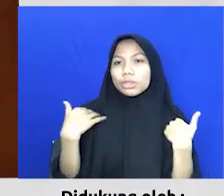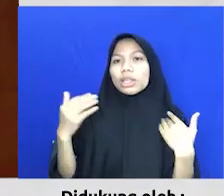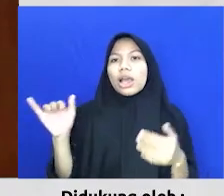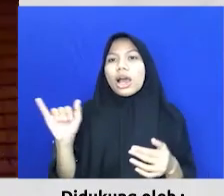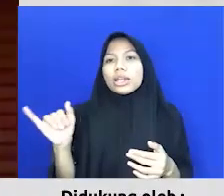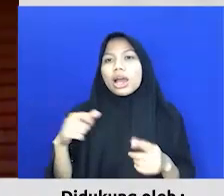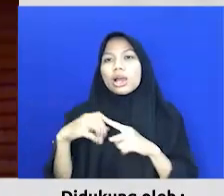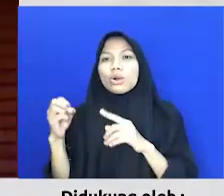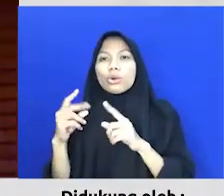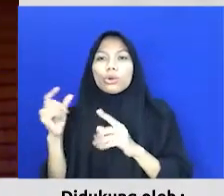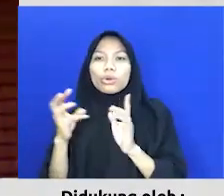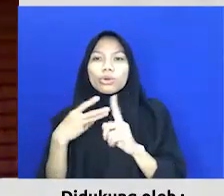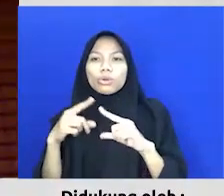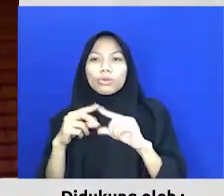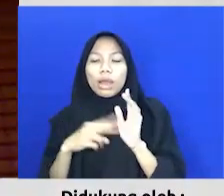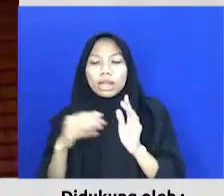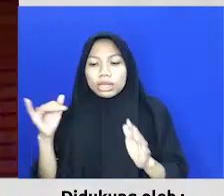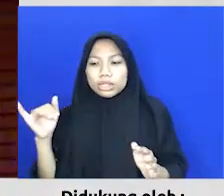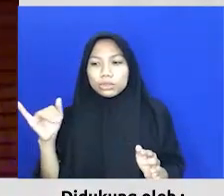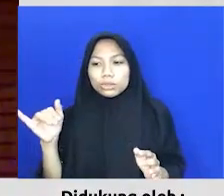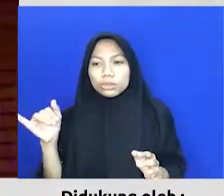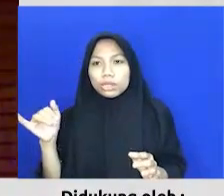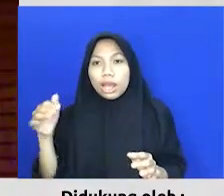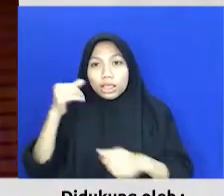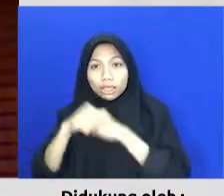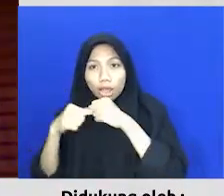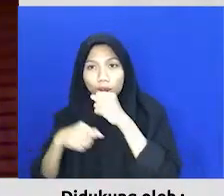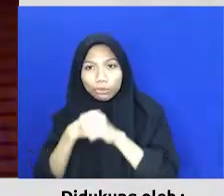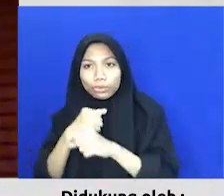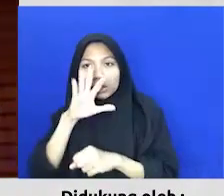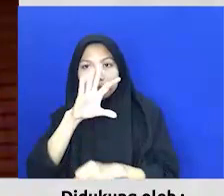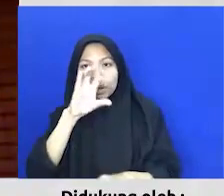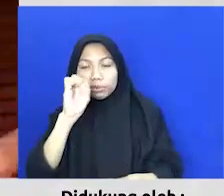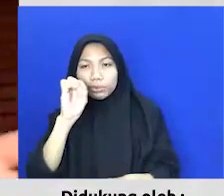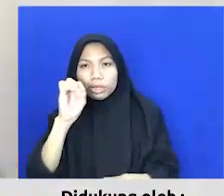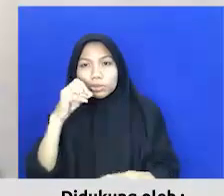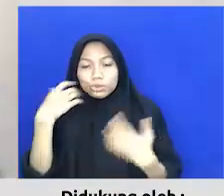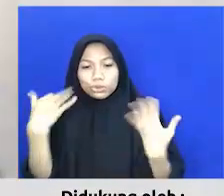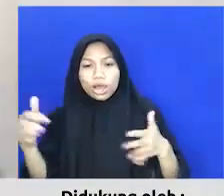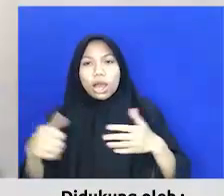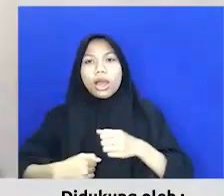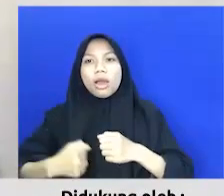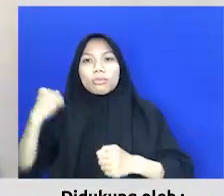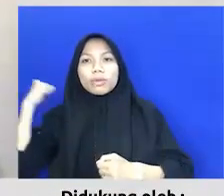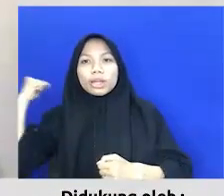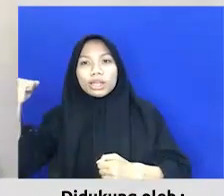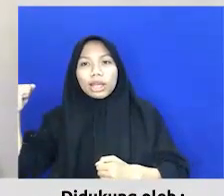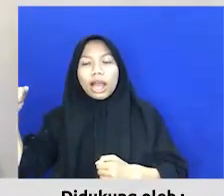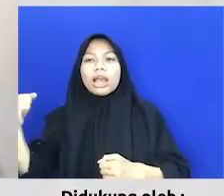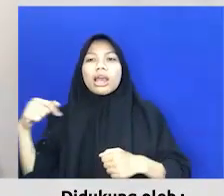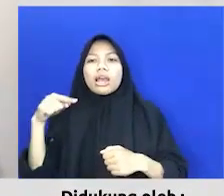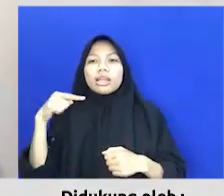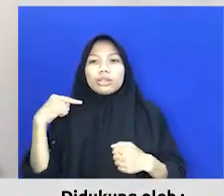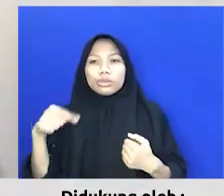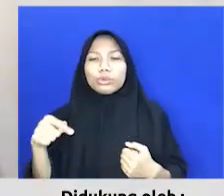sekarang. Dan aku melihat konsistensi itu Lori, jadi manusia yang sangat manusiawi dan sangat Indonesia tanpa kita perlu batasi